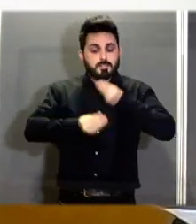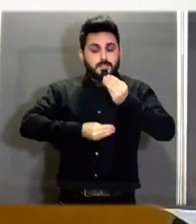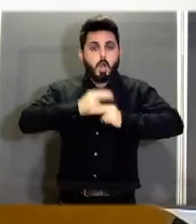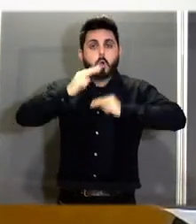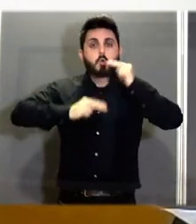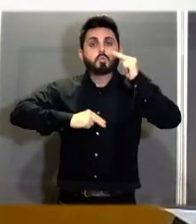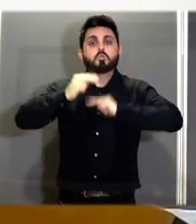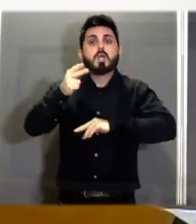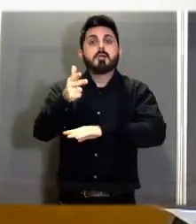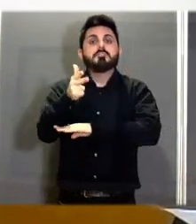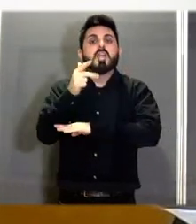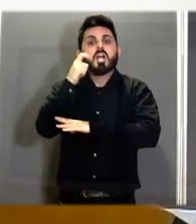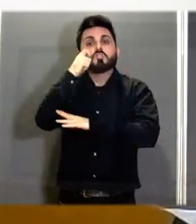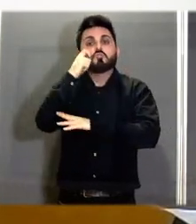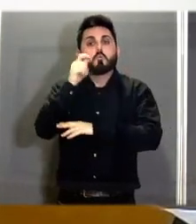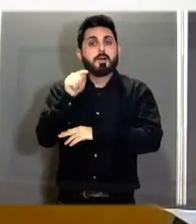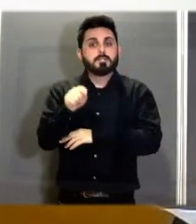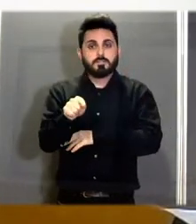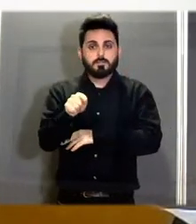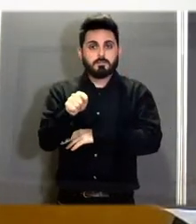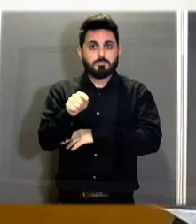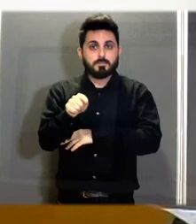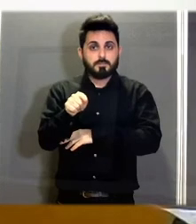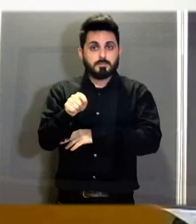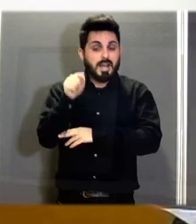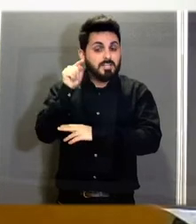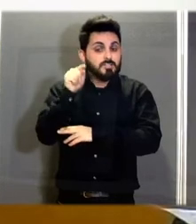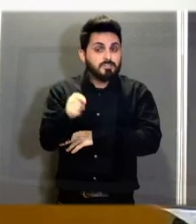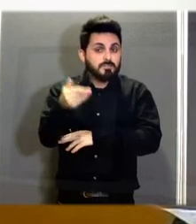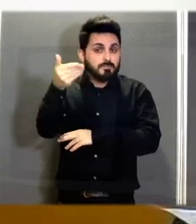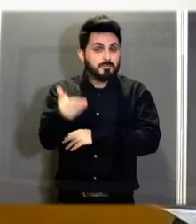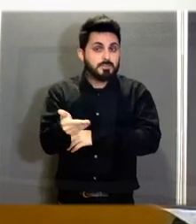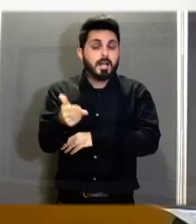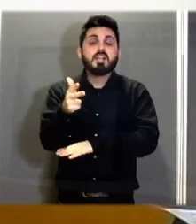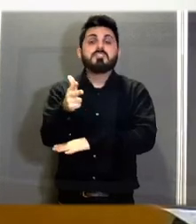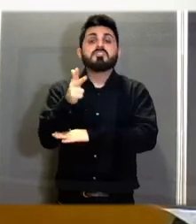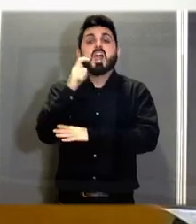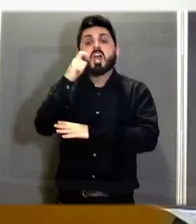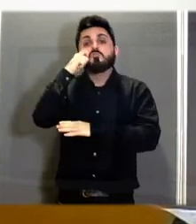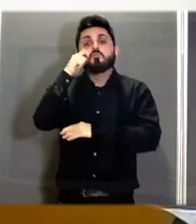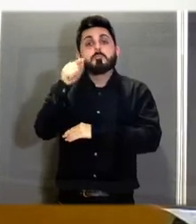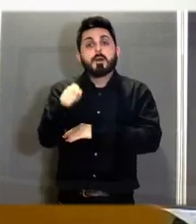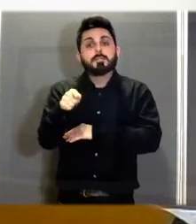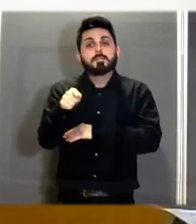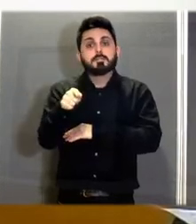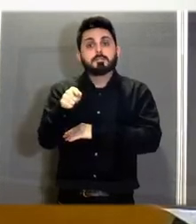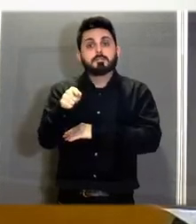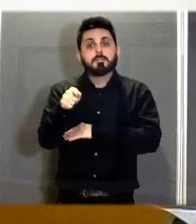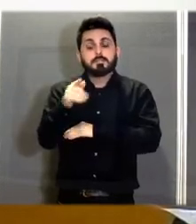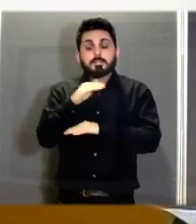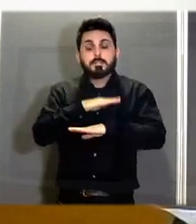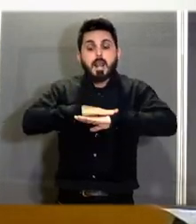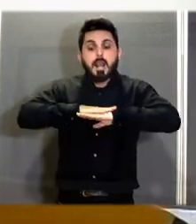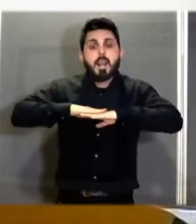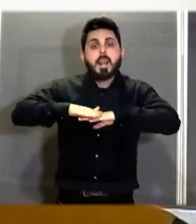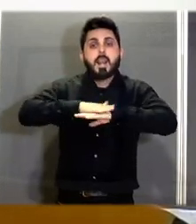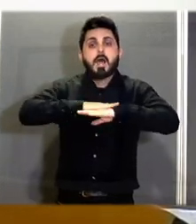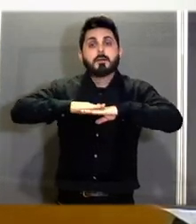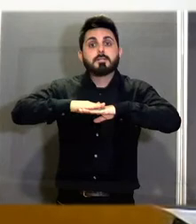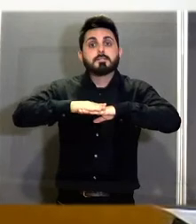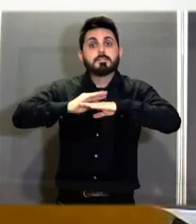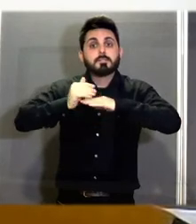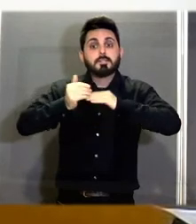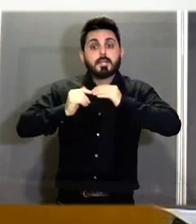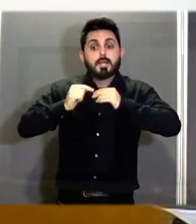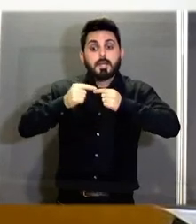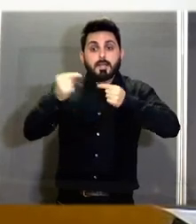és l'únic topall, és el darrer topall. És a dir, els drets humans són el límit. Tota la resta és terreny per córrer,